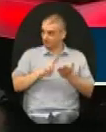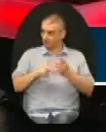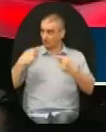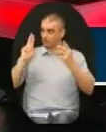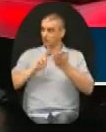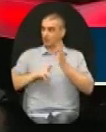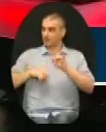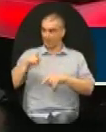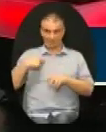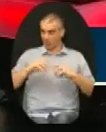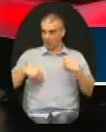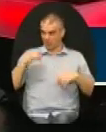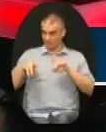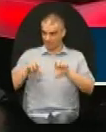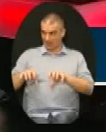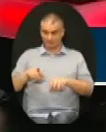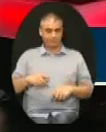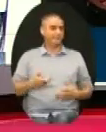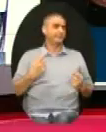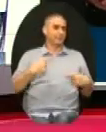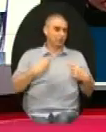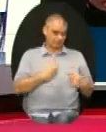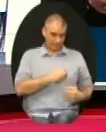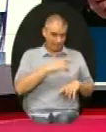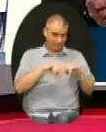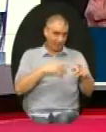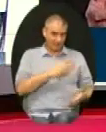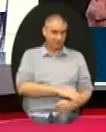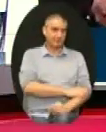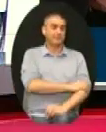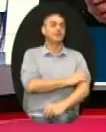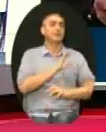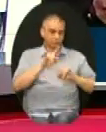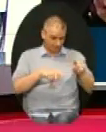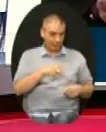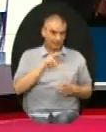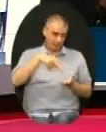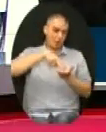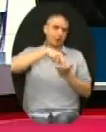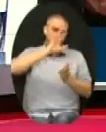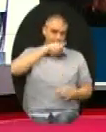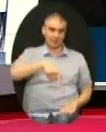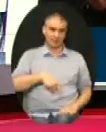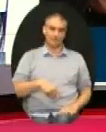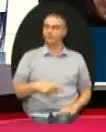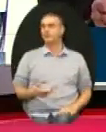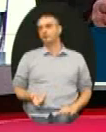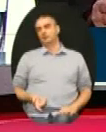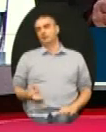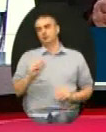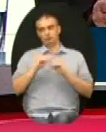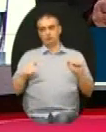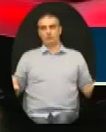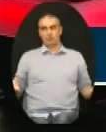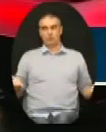החיים, אז אנחנו לא נעלים את הכלבים. תשמעי, היום זה יום צער בעלי חיים. יש גם בעלי חיים עוד שתיים גם כן. לא, אבל